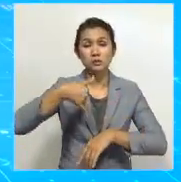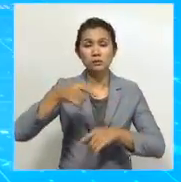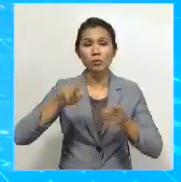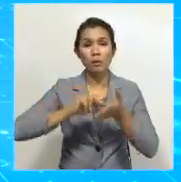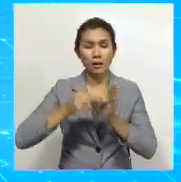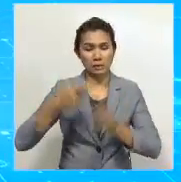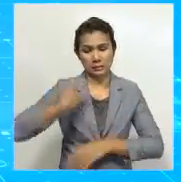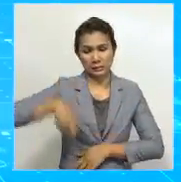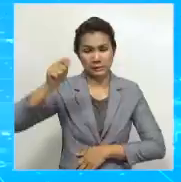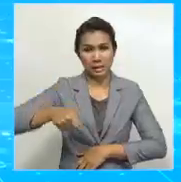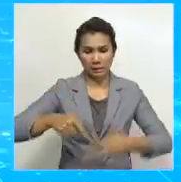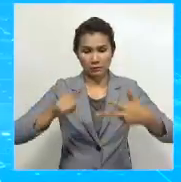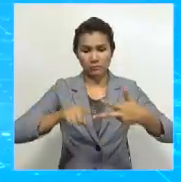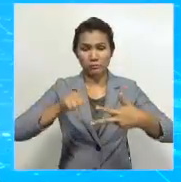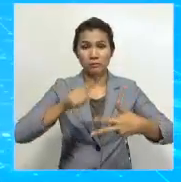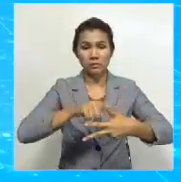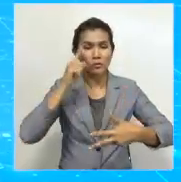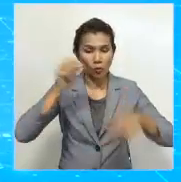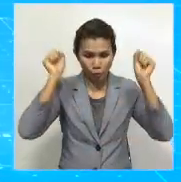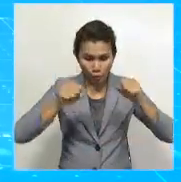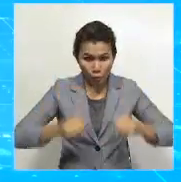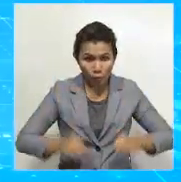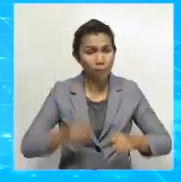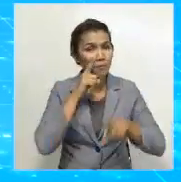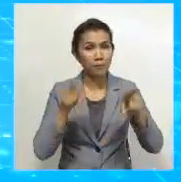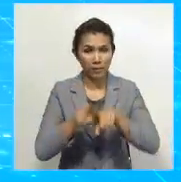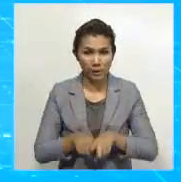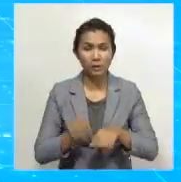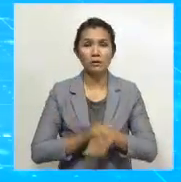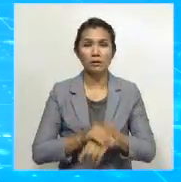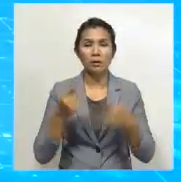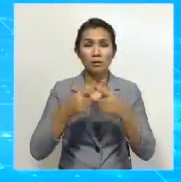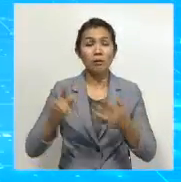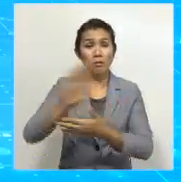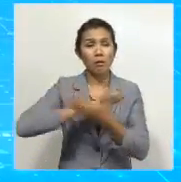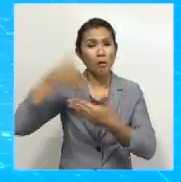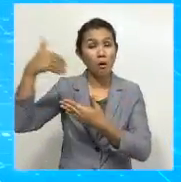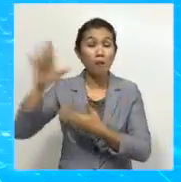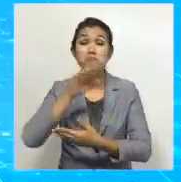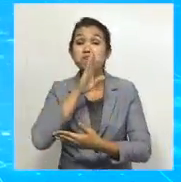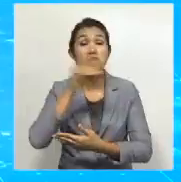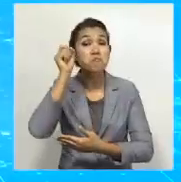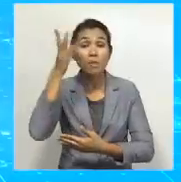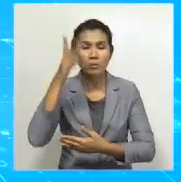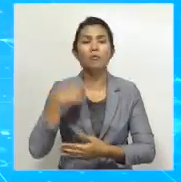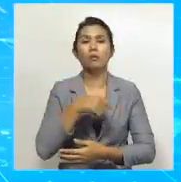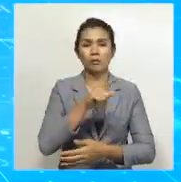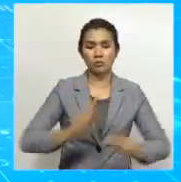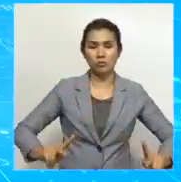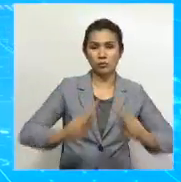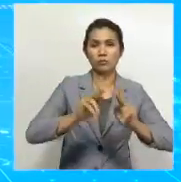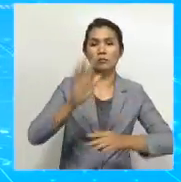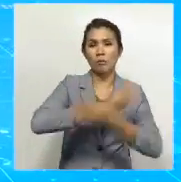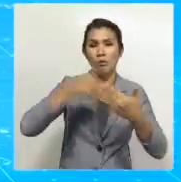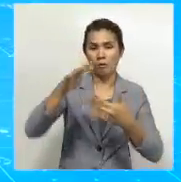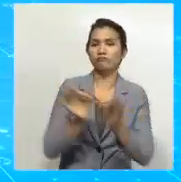ค่ะซึ่งถือเป็นคดีที่อุกชะกันส่วนกรณีหลายประเทศยังไม่เข้าใจกระทรวงการต่างประเทศก็ต้องไปชี้แจงกันต่อไปนะคะ